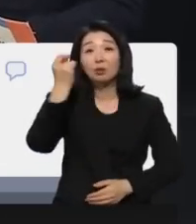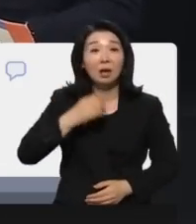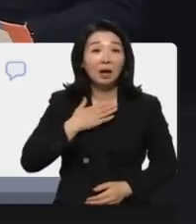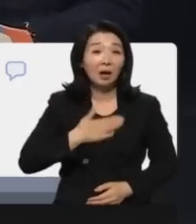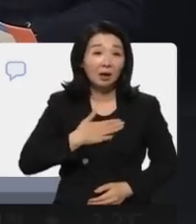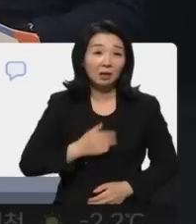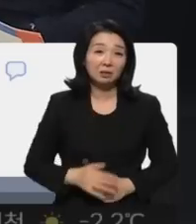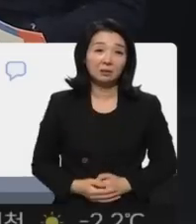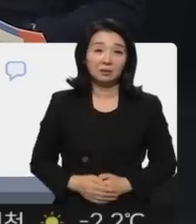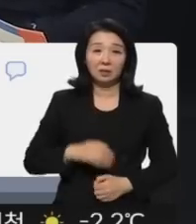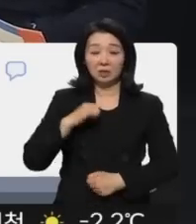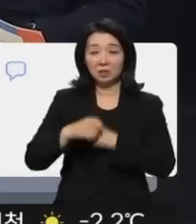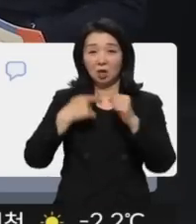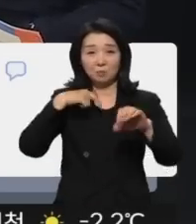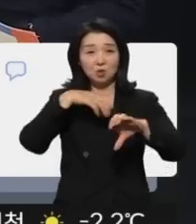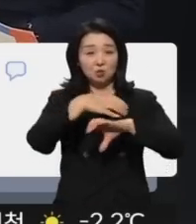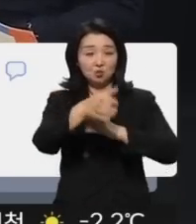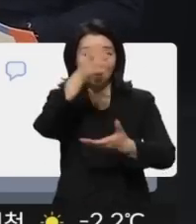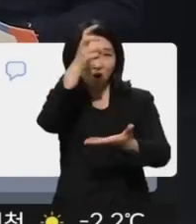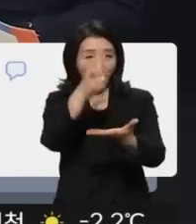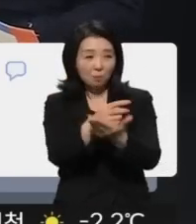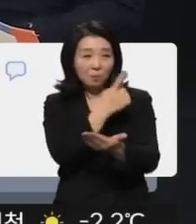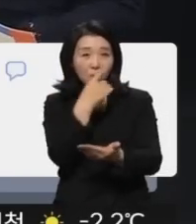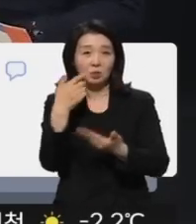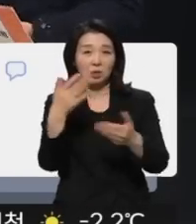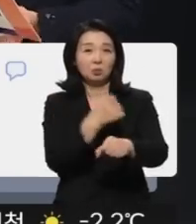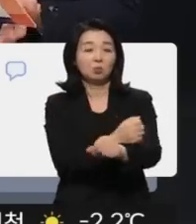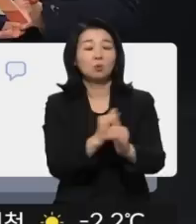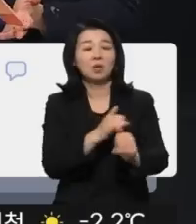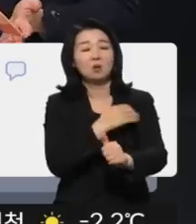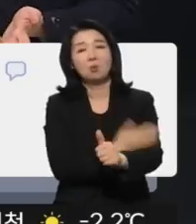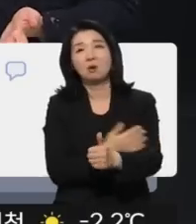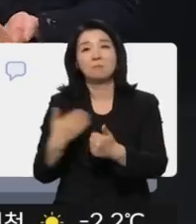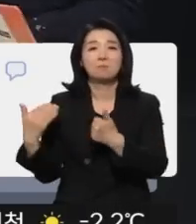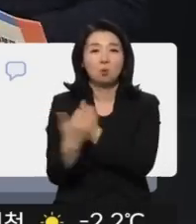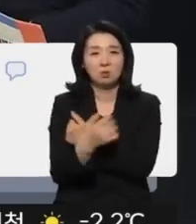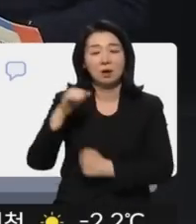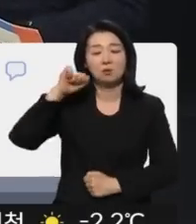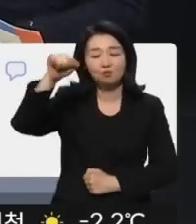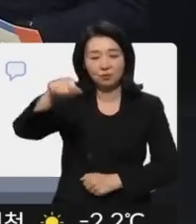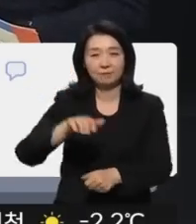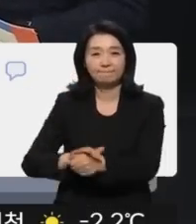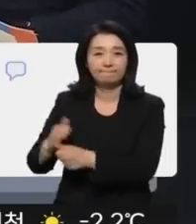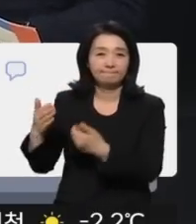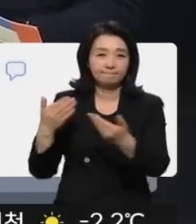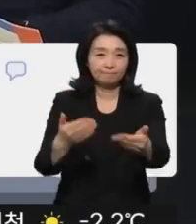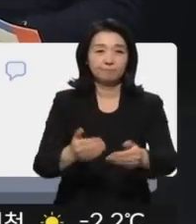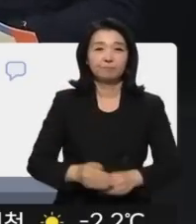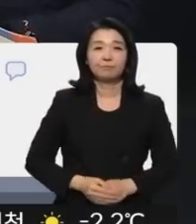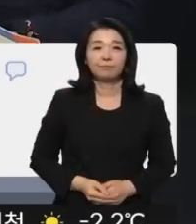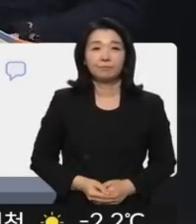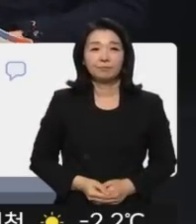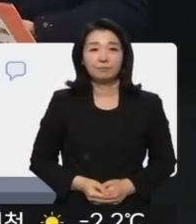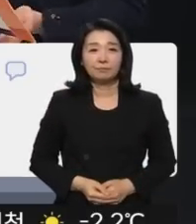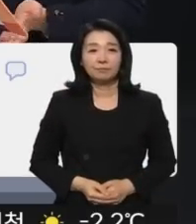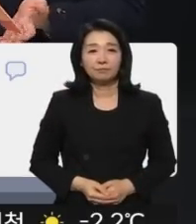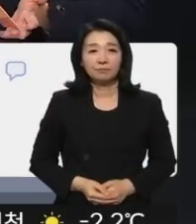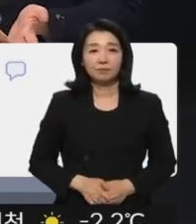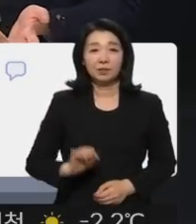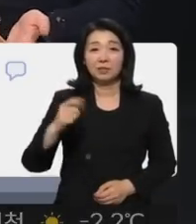알고 있다. 자유민주주의 헌법이 보장하는 노동자의 권리 보장과 투쟁을 적극 지지한다고 하셨습니다.